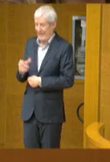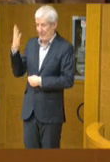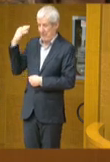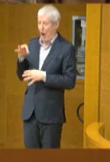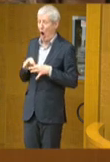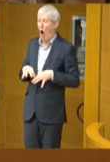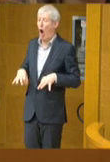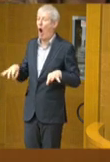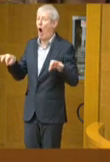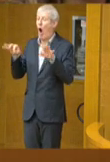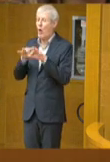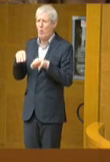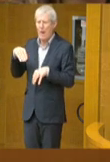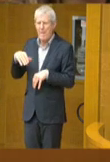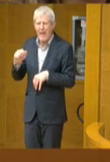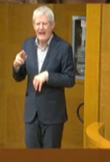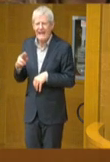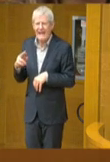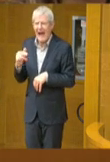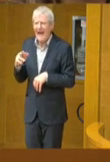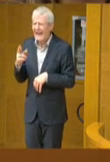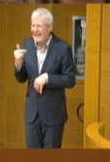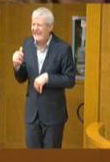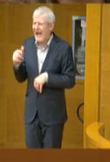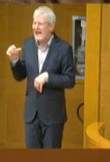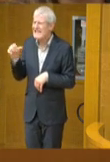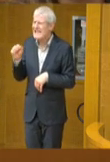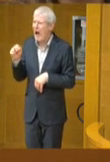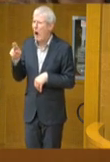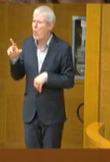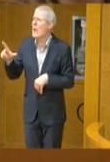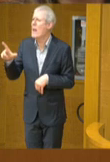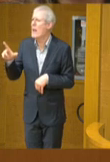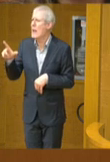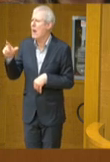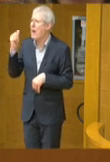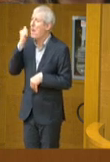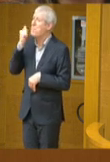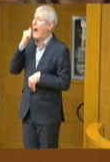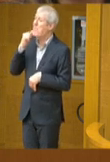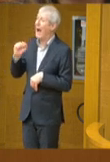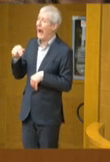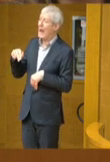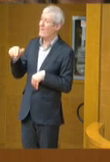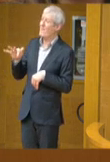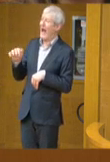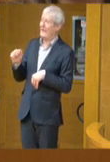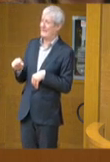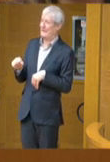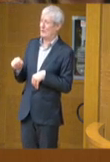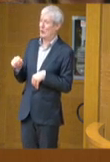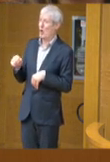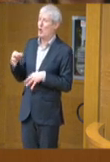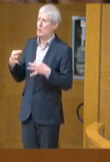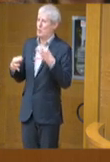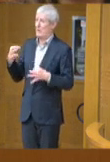la professoressa Maria Rita Saul, mamma ANFAS, giurista internazionale, propone